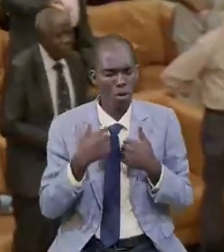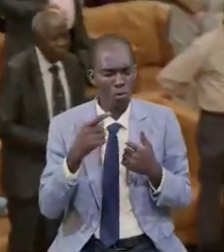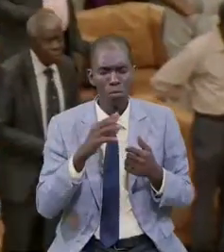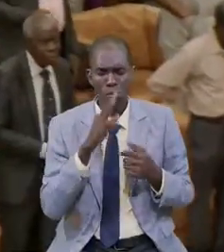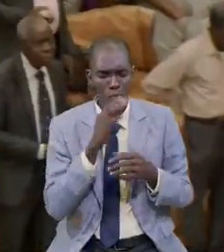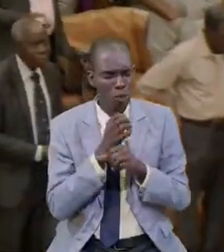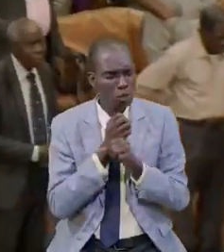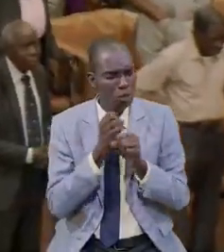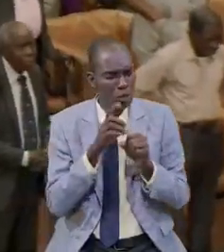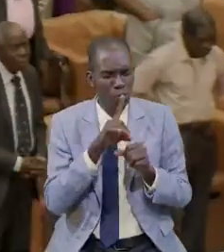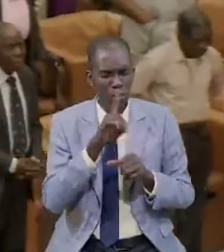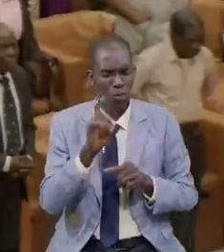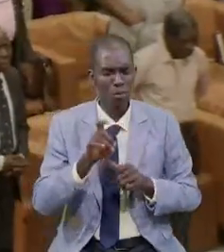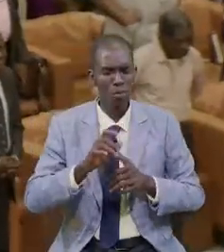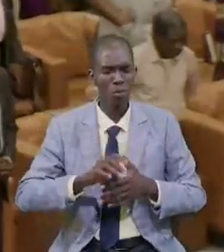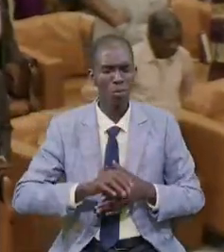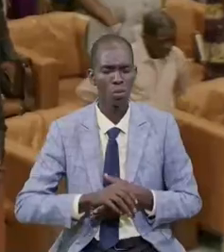examinez-vous.